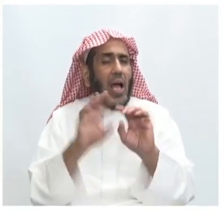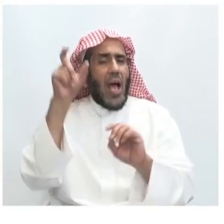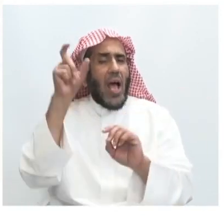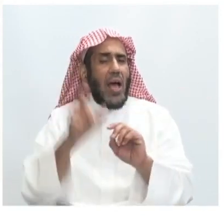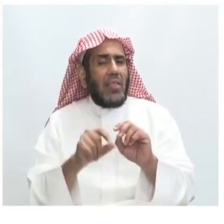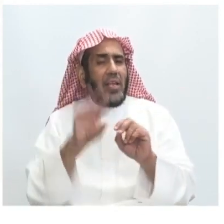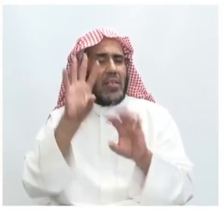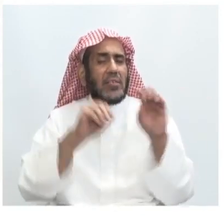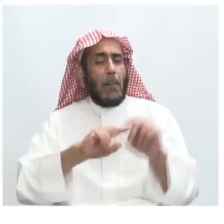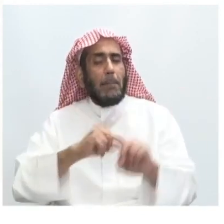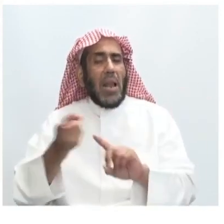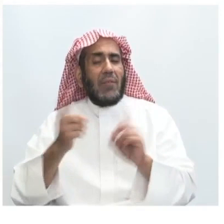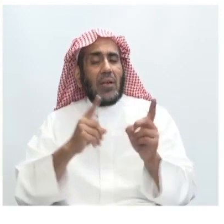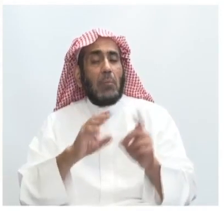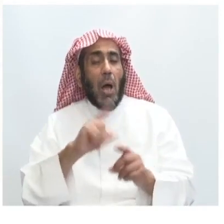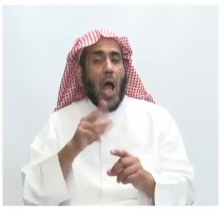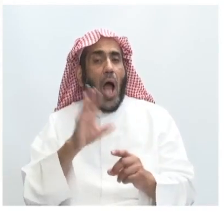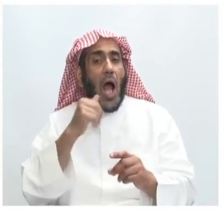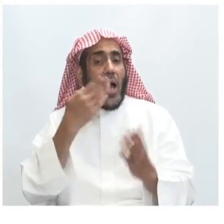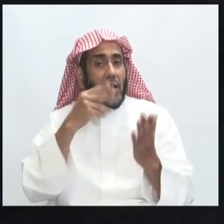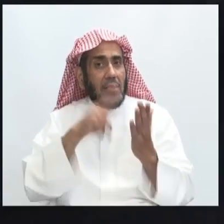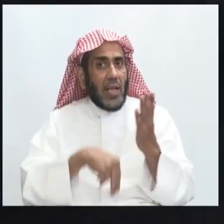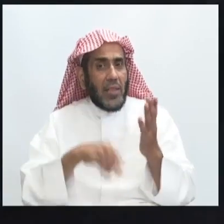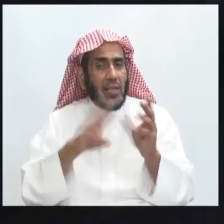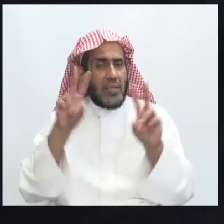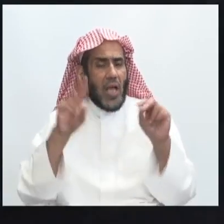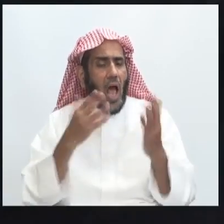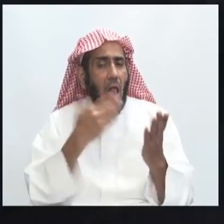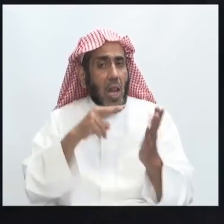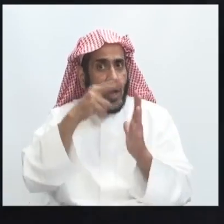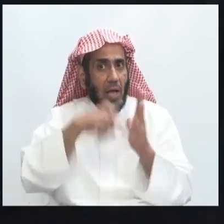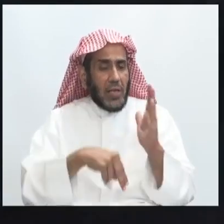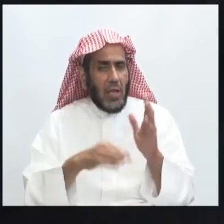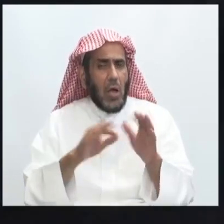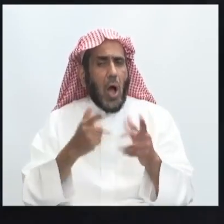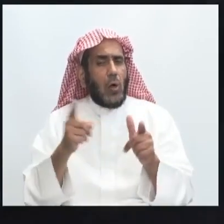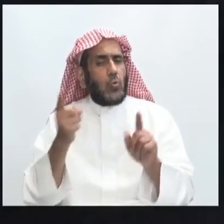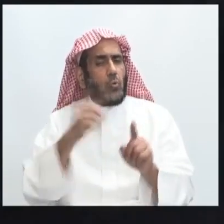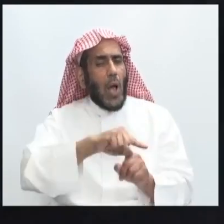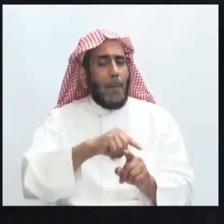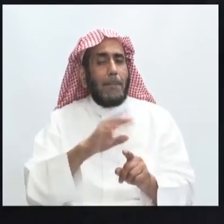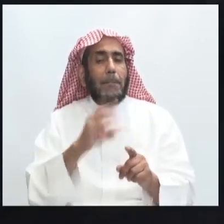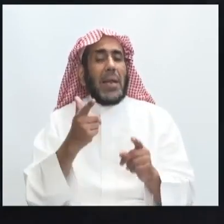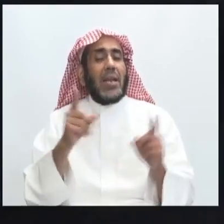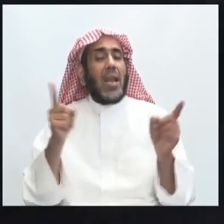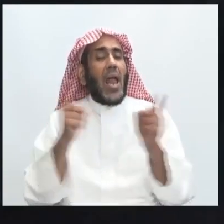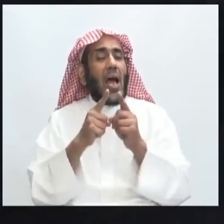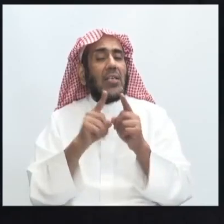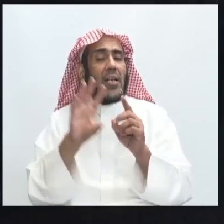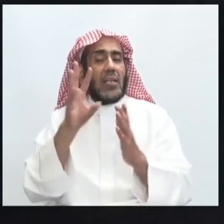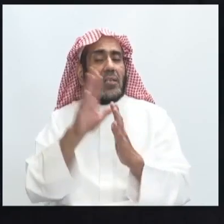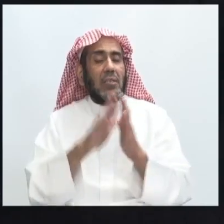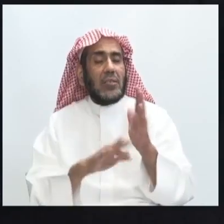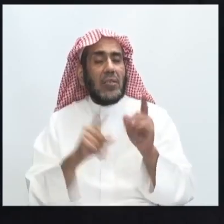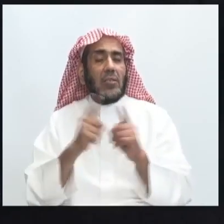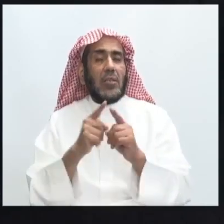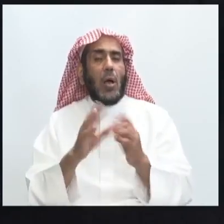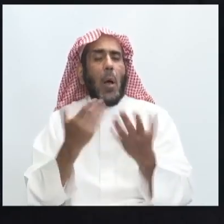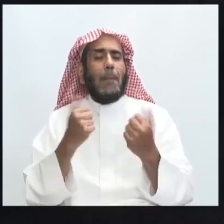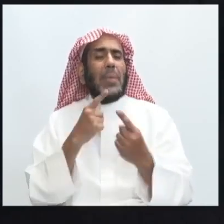ما الفرق في عندما اقول قرات هذه القصه في خطاب من قال من لخص لك هذه القصه او ان يقول مثلا